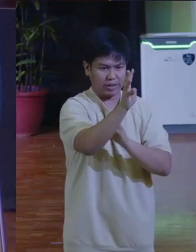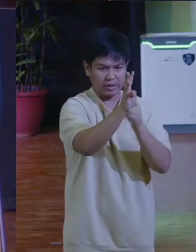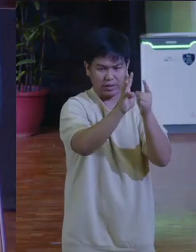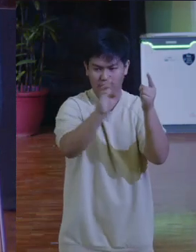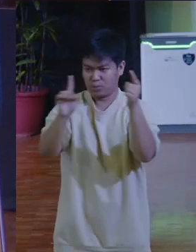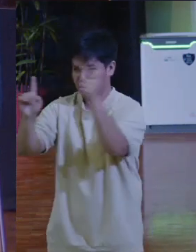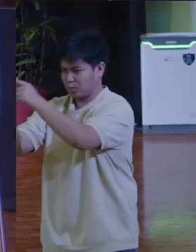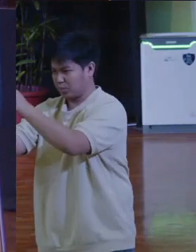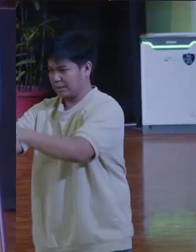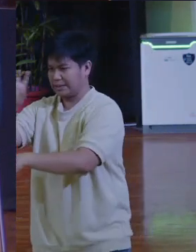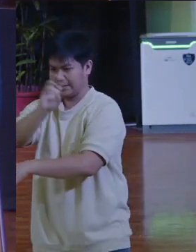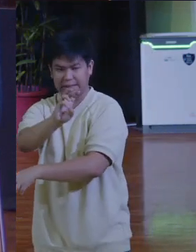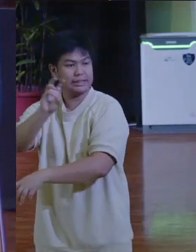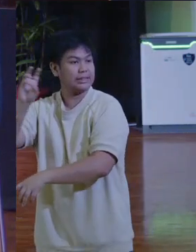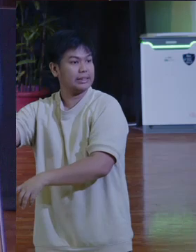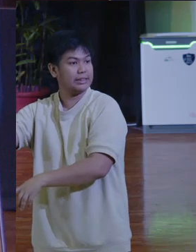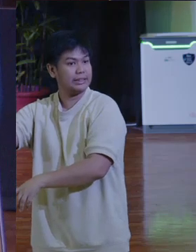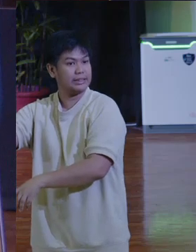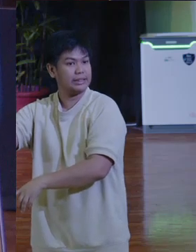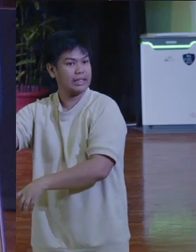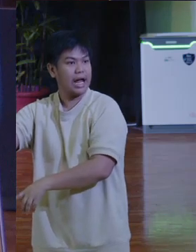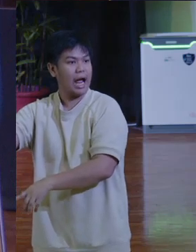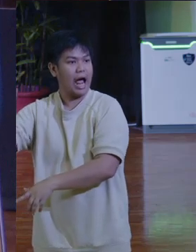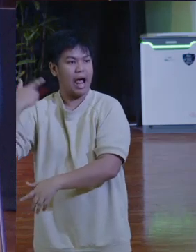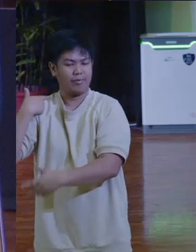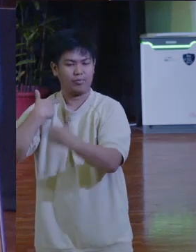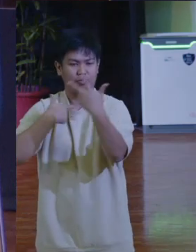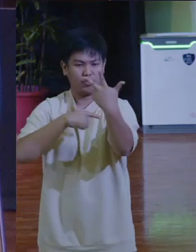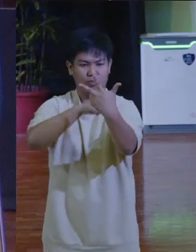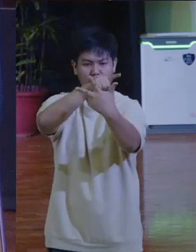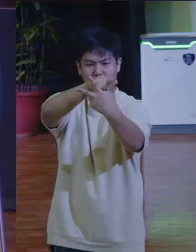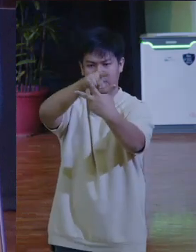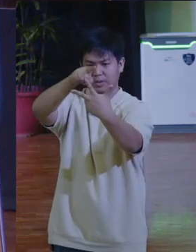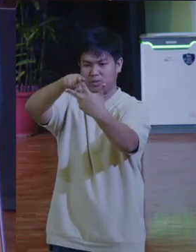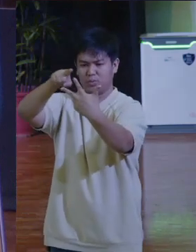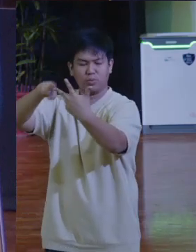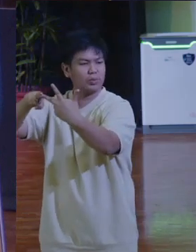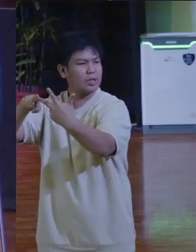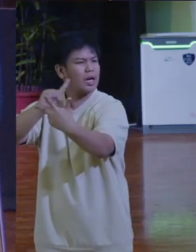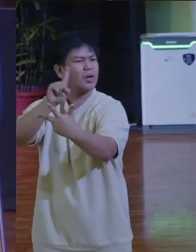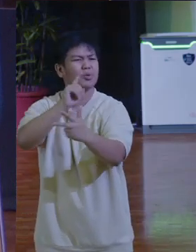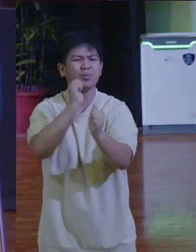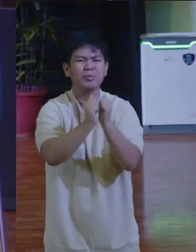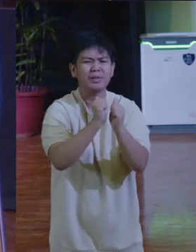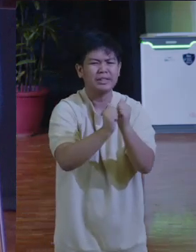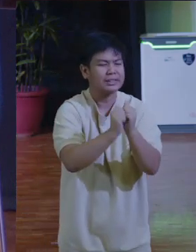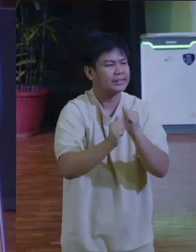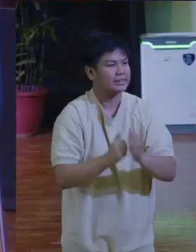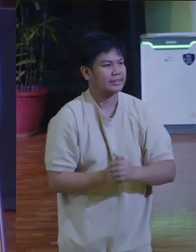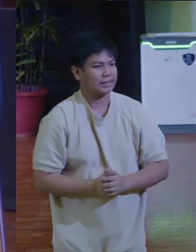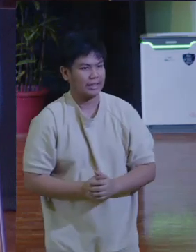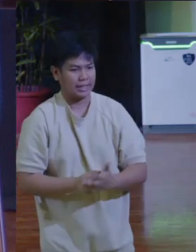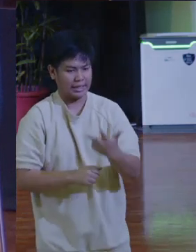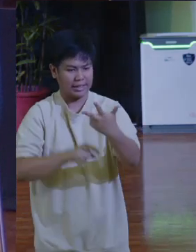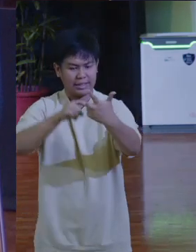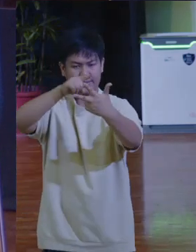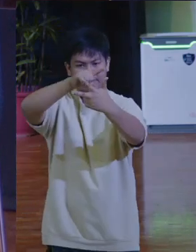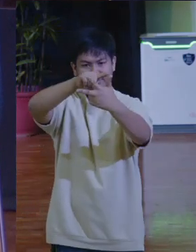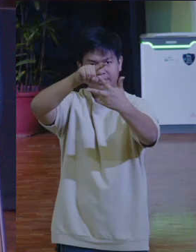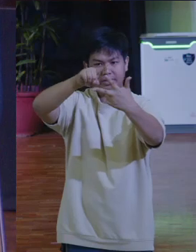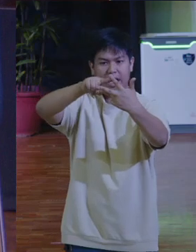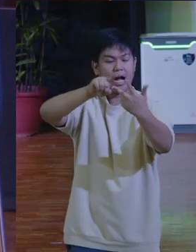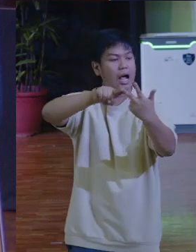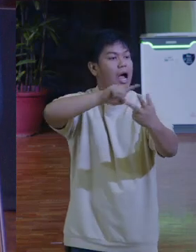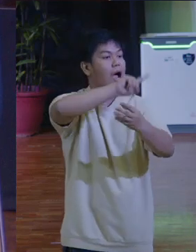66, ito po ay nahahati sa tatlong bahagi. No? At yung section na ating pag-aaralan ay patungkol